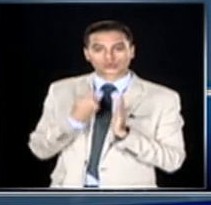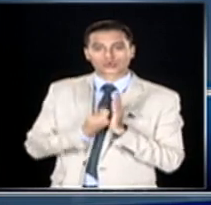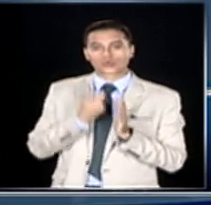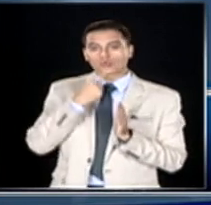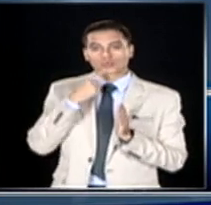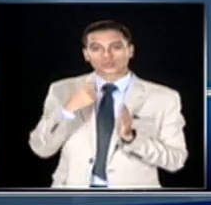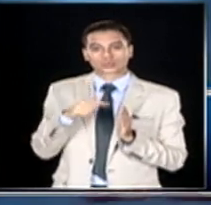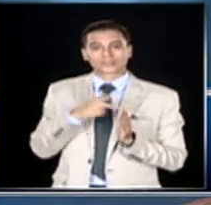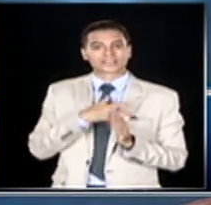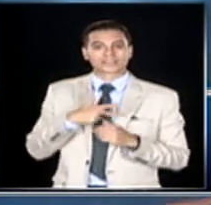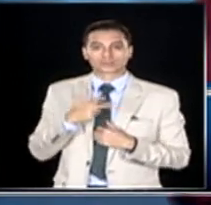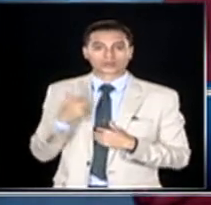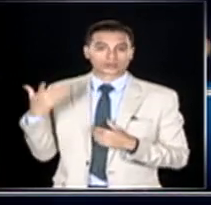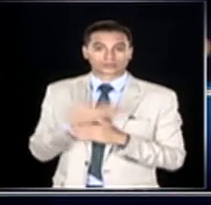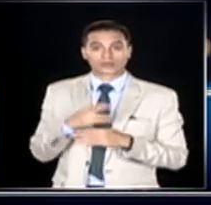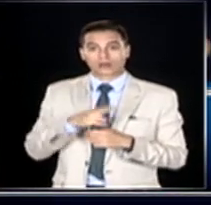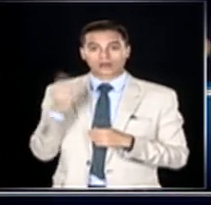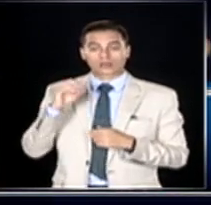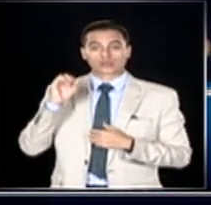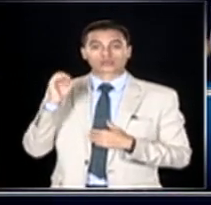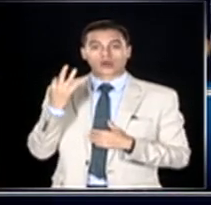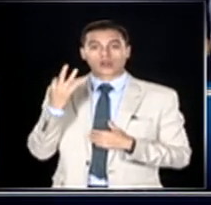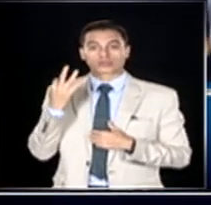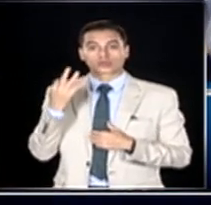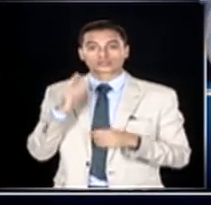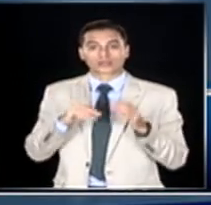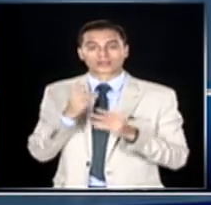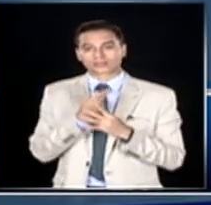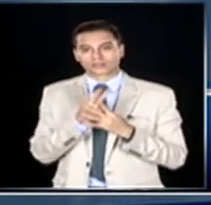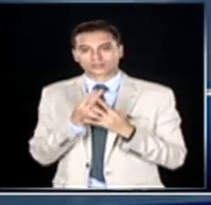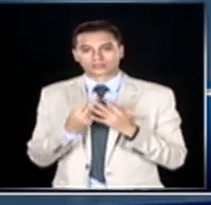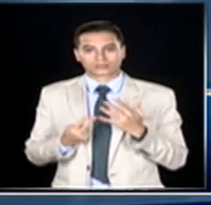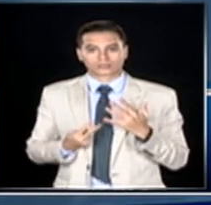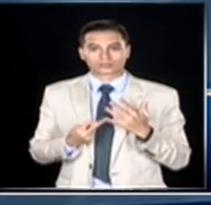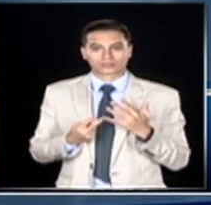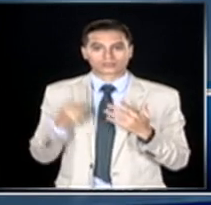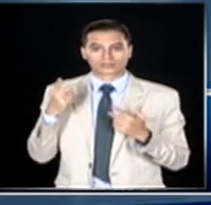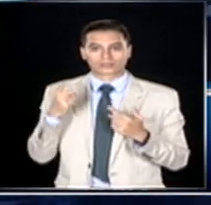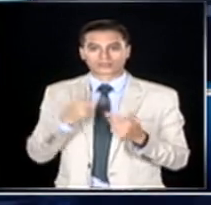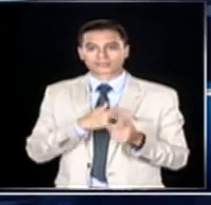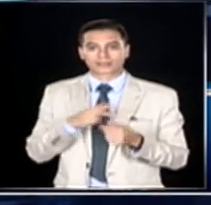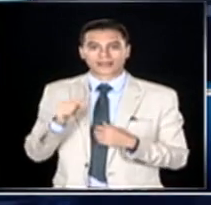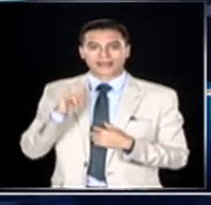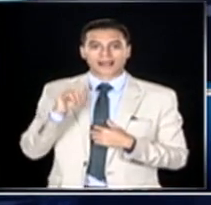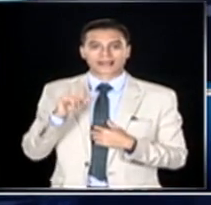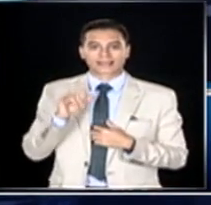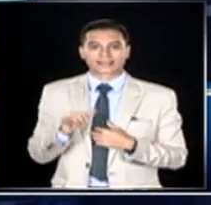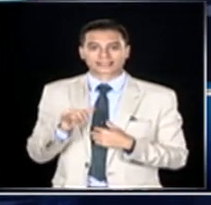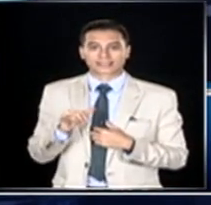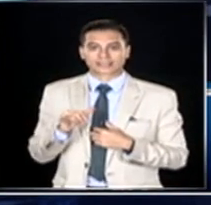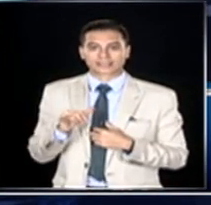خطف منك البازر. 13 قصة متنوعة: The Lady with the Little